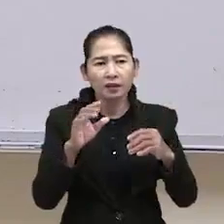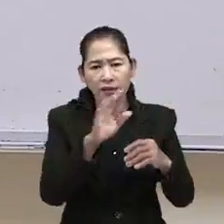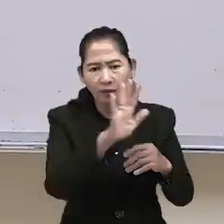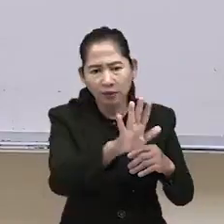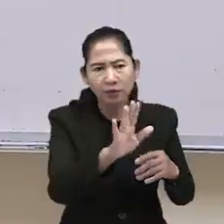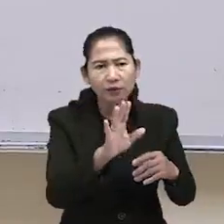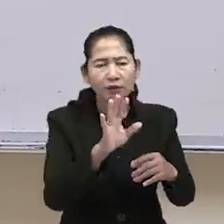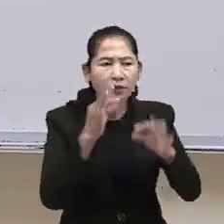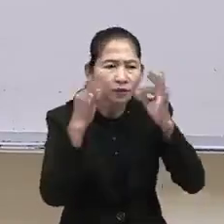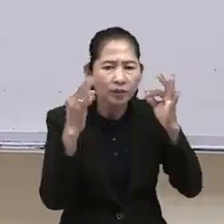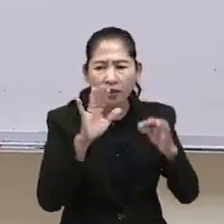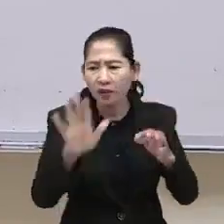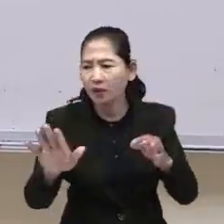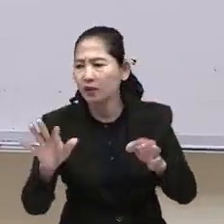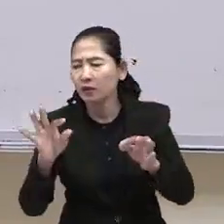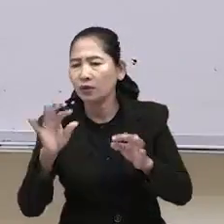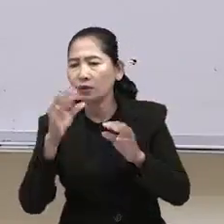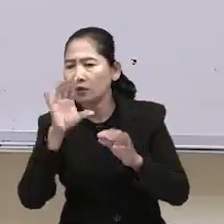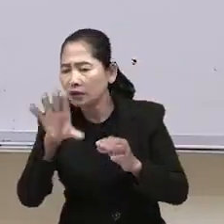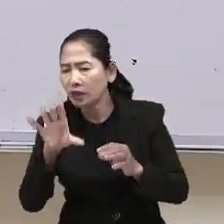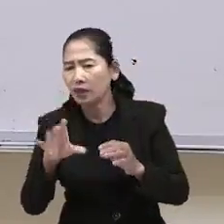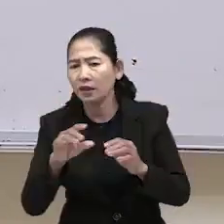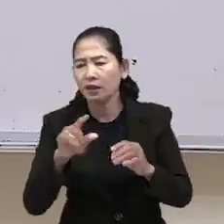ចាសត្វញីឬឈ្មោល